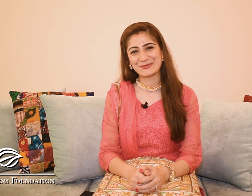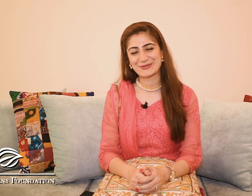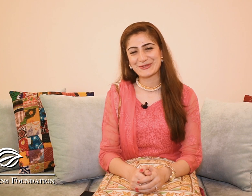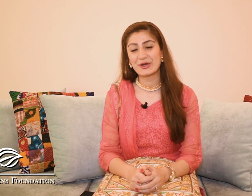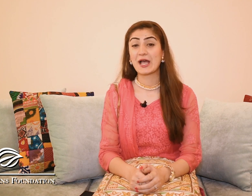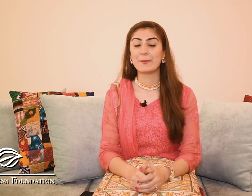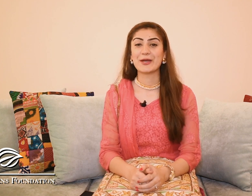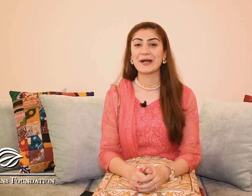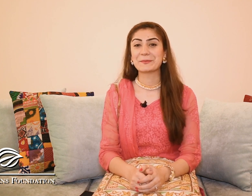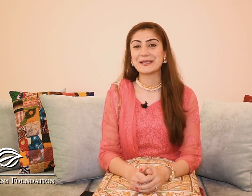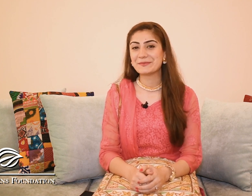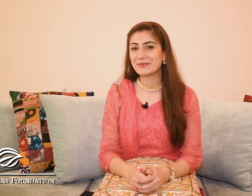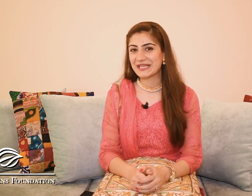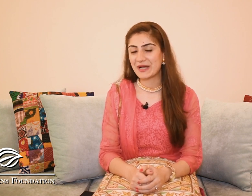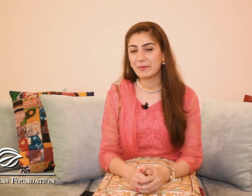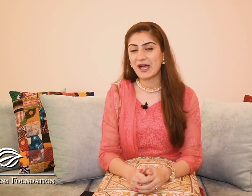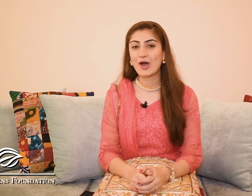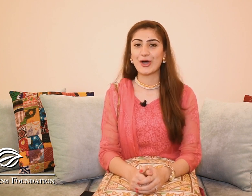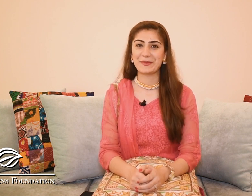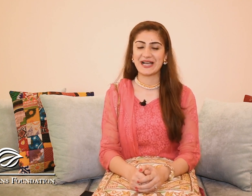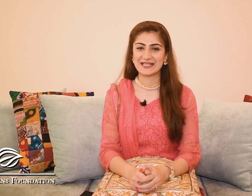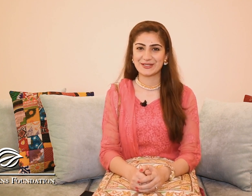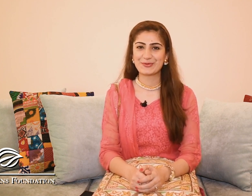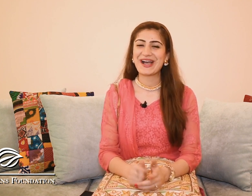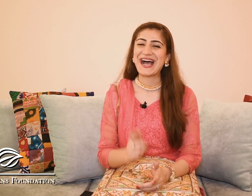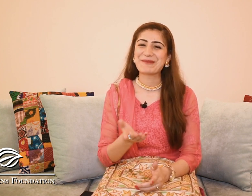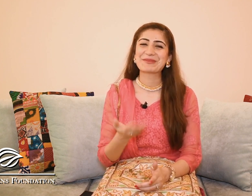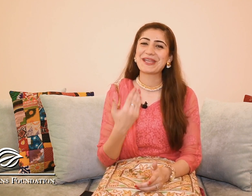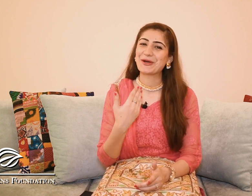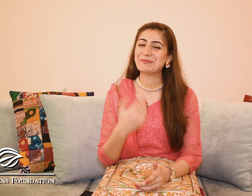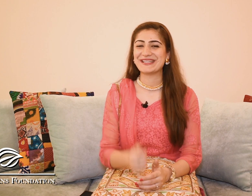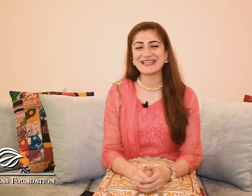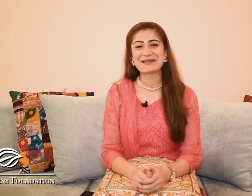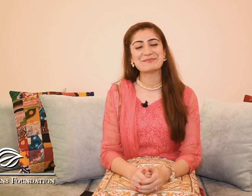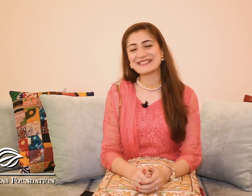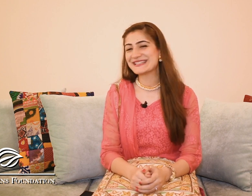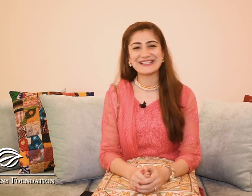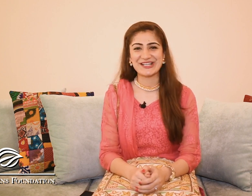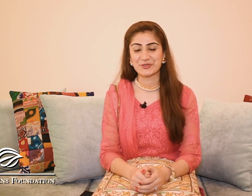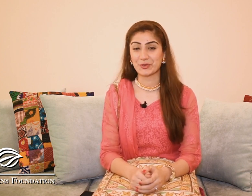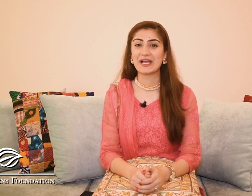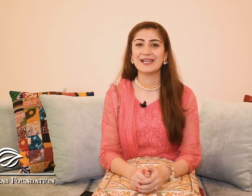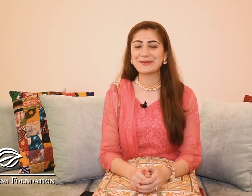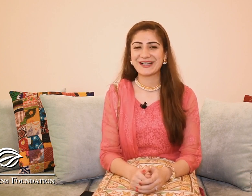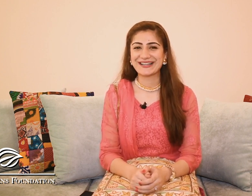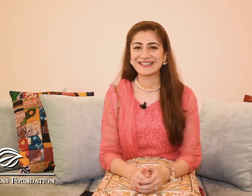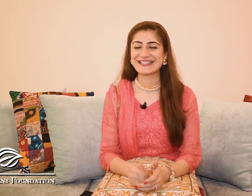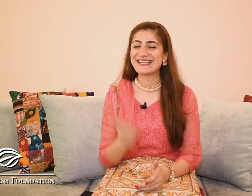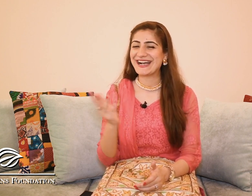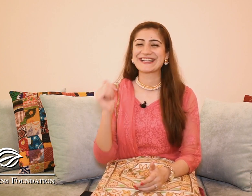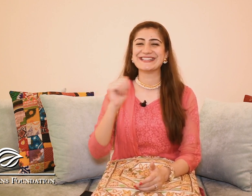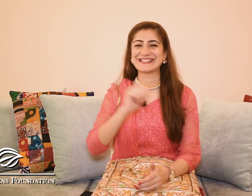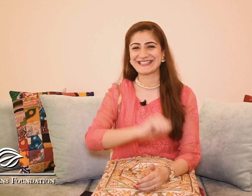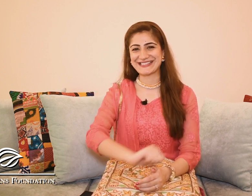अस्सलाम वालेकुम दोस्तों, मैं हूं आपकी अपनी मरियम आपा और मैं हाजिर हूं आपके और मेरे पसंदीदा शो इल्म का आंगन